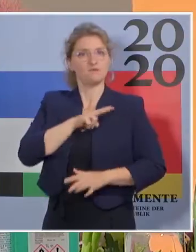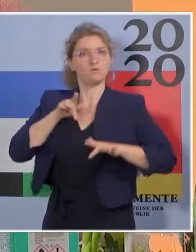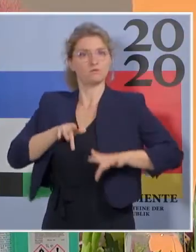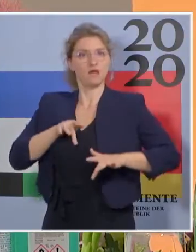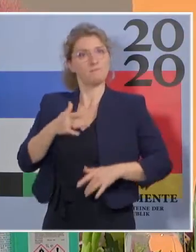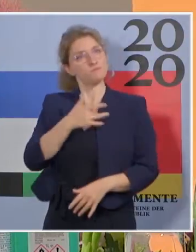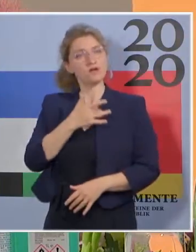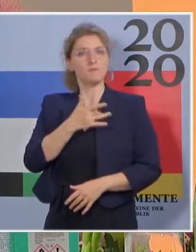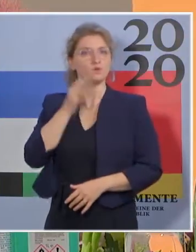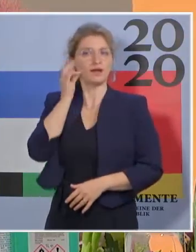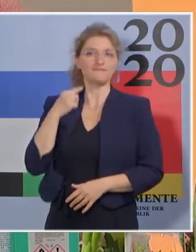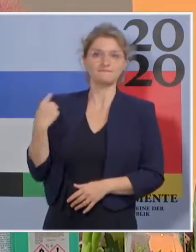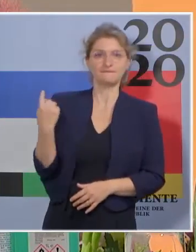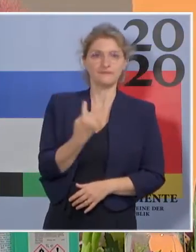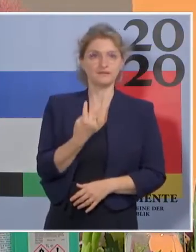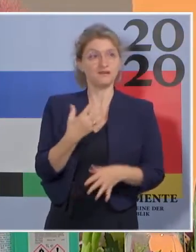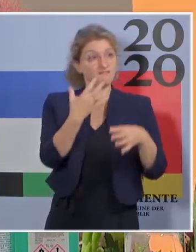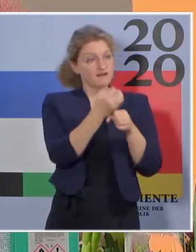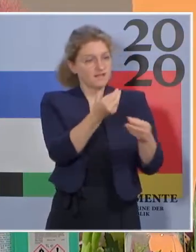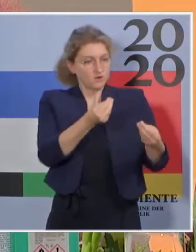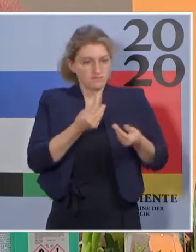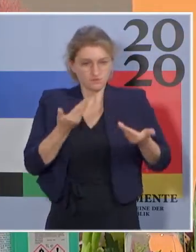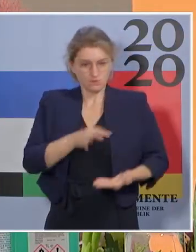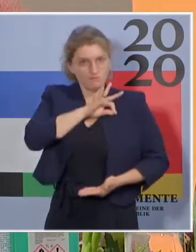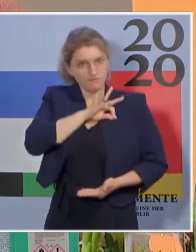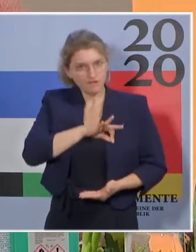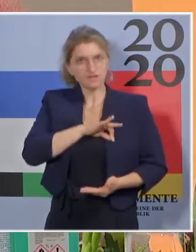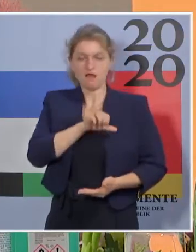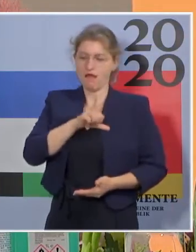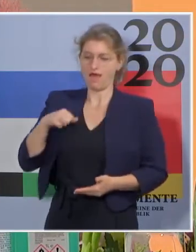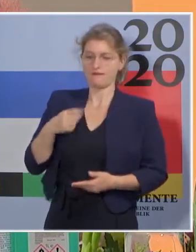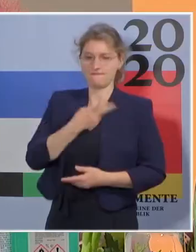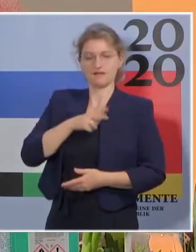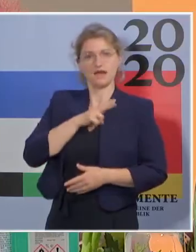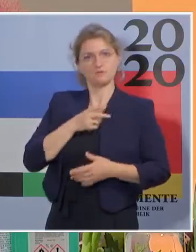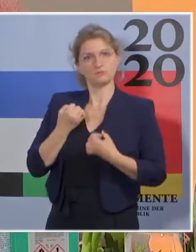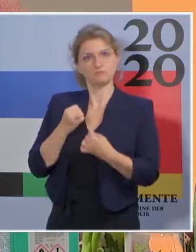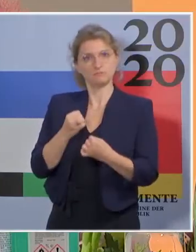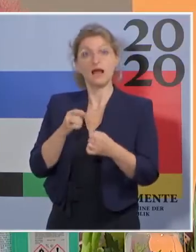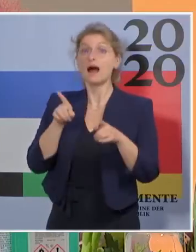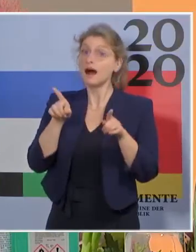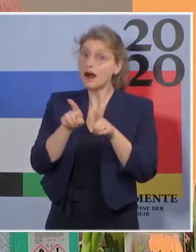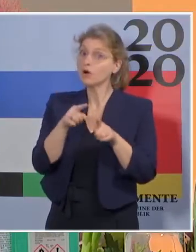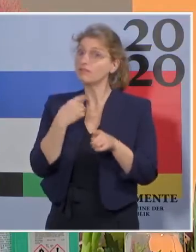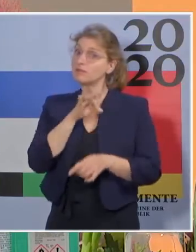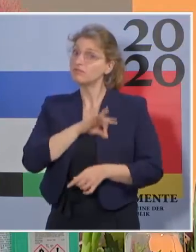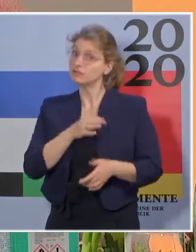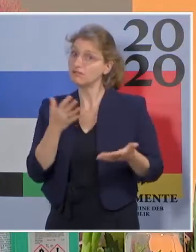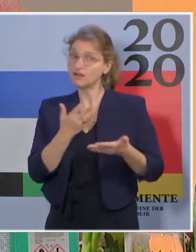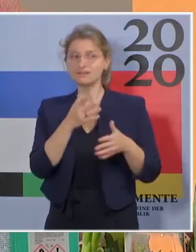unsere Verfassung uns auferlegt. Und sie erlegt uns auch die Pflicht auf, unsere Verfassung zu schützen,